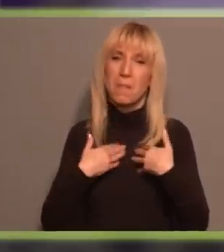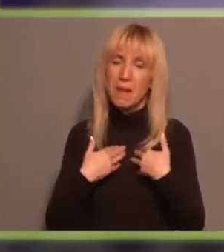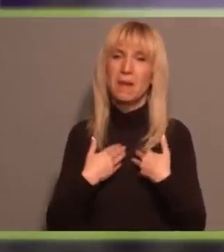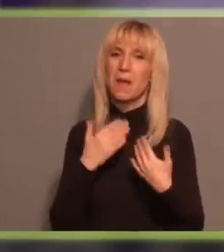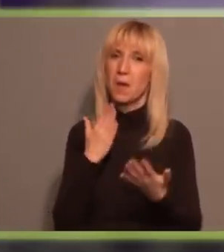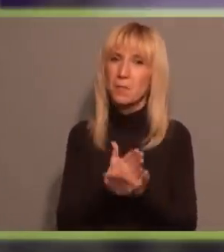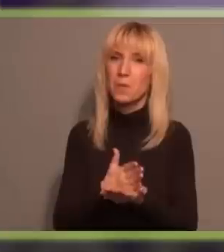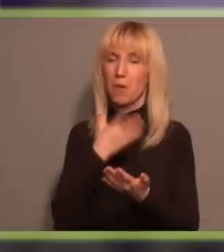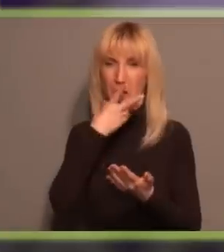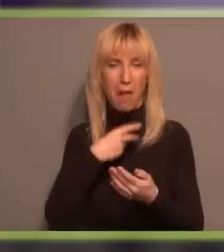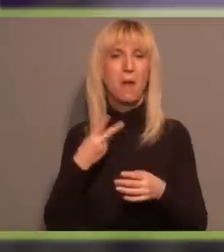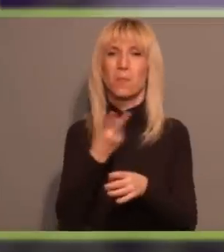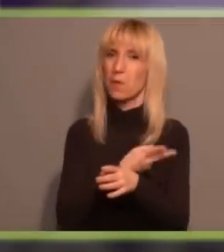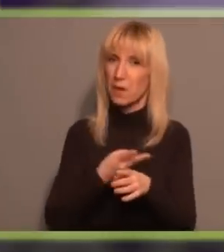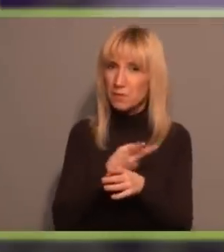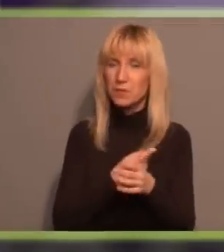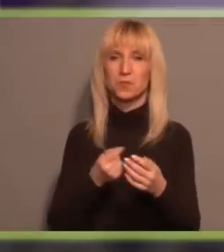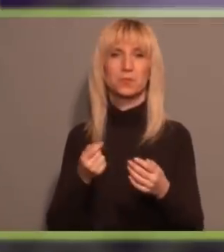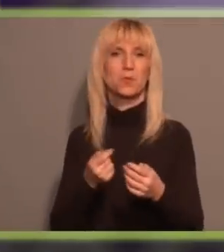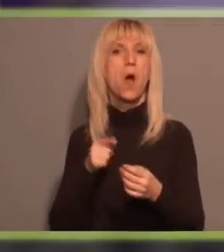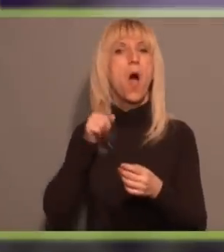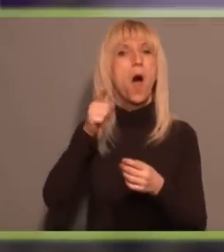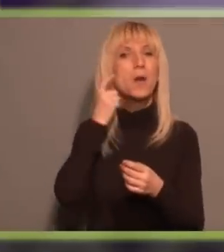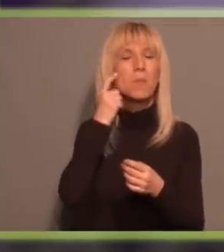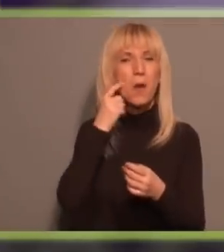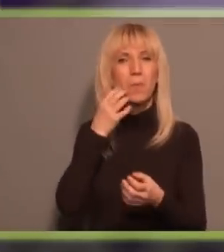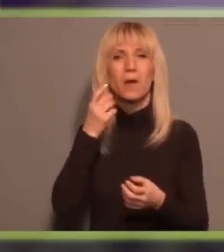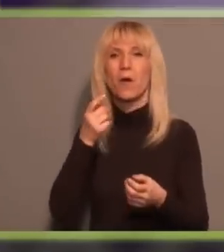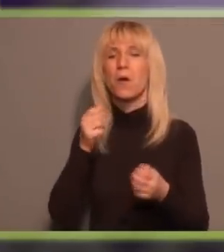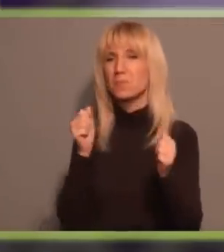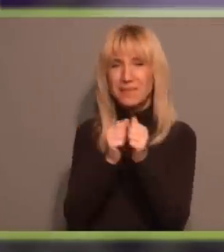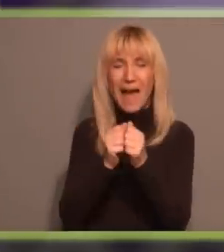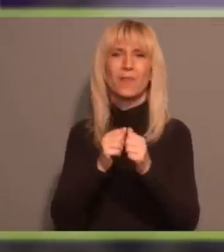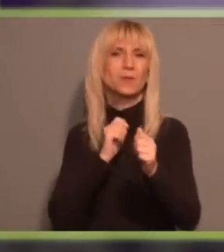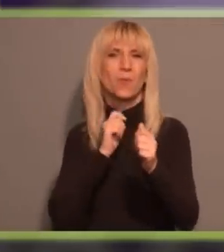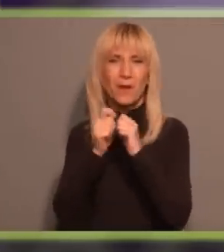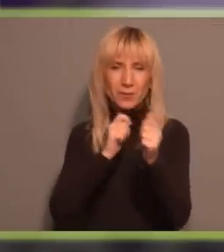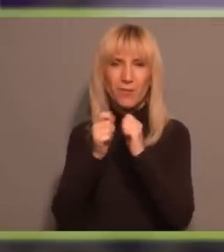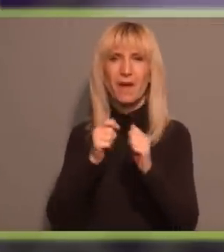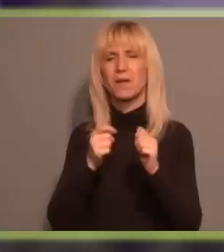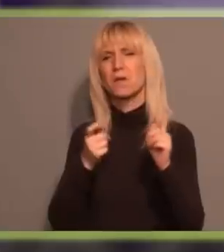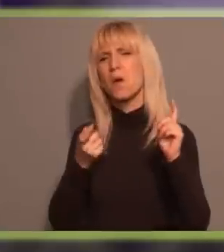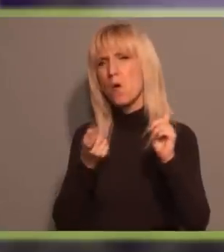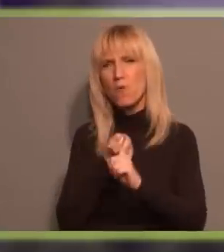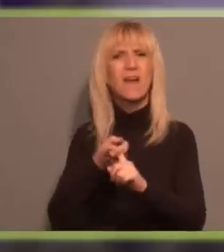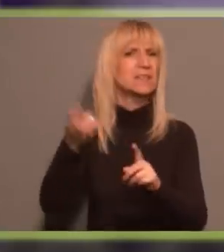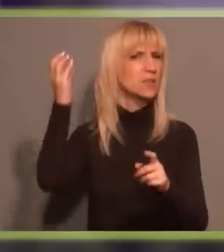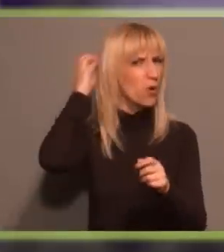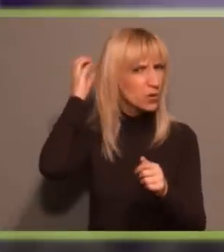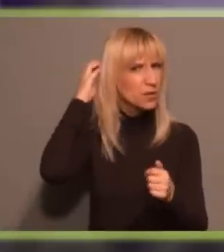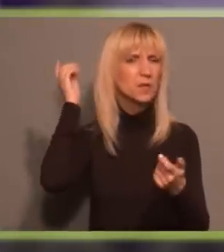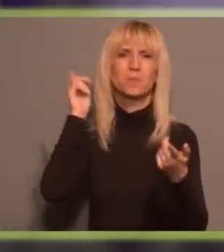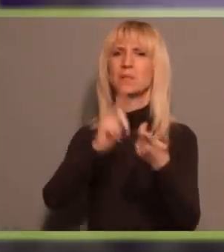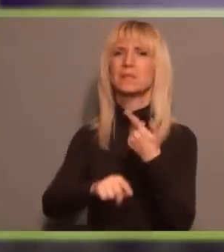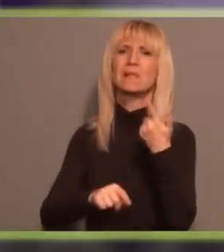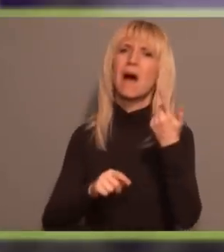tako bio lep na kafeteri, ja i on pokušamo da ispitujemo dosta o koherentnom. Nije baš o koherentnom,